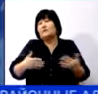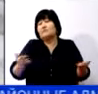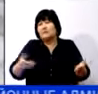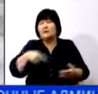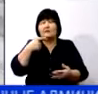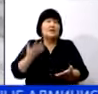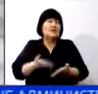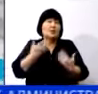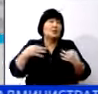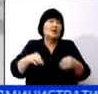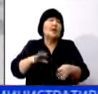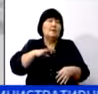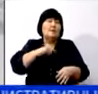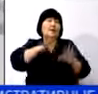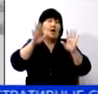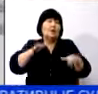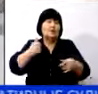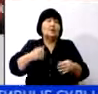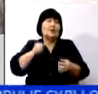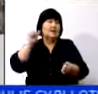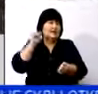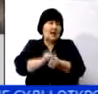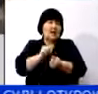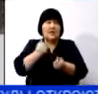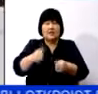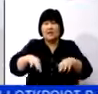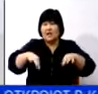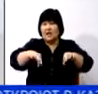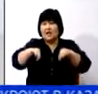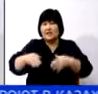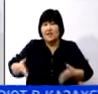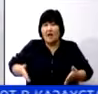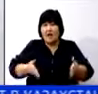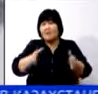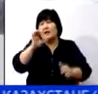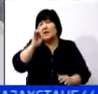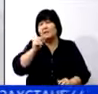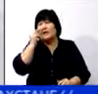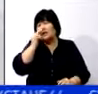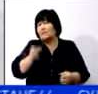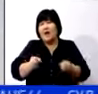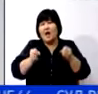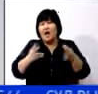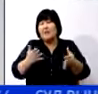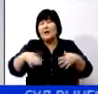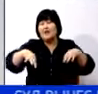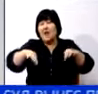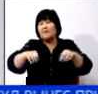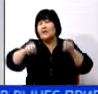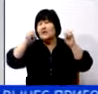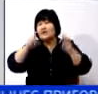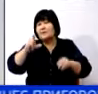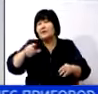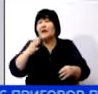техники. Выпавший снег уже заледенел, поэтому сейчас ездить по автотрассе Самара-Шымкент опасно для автомобилей.